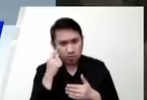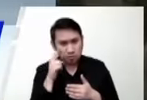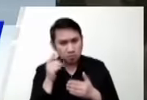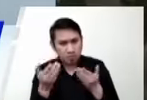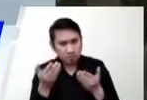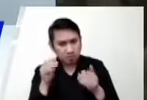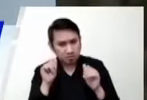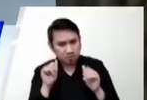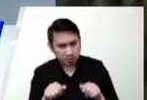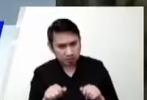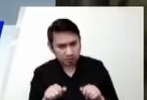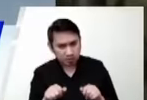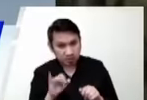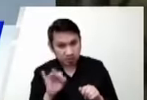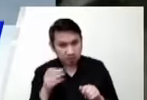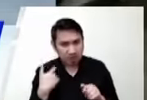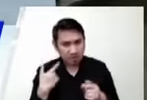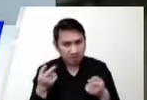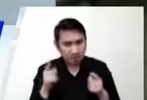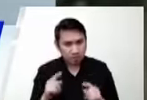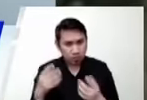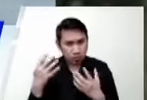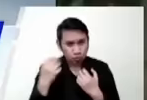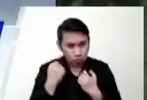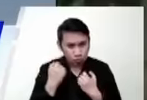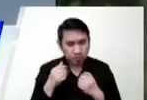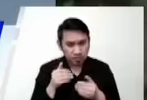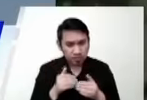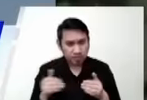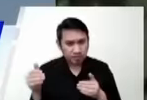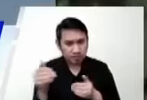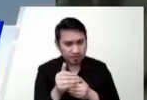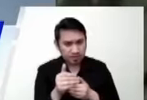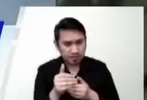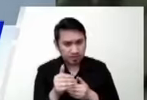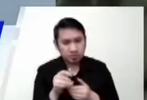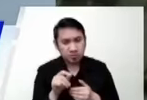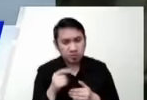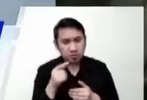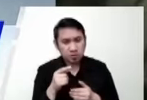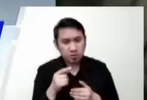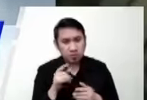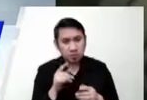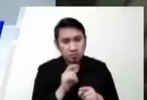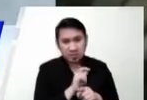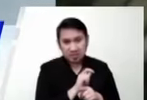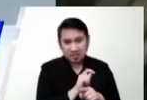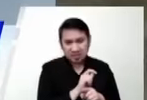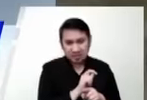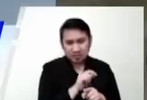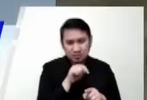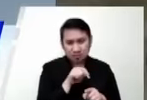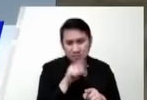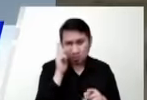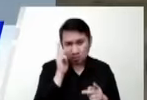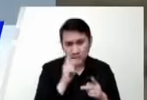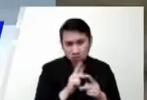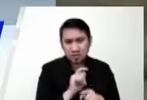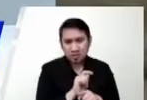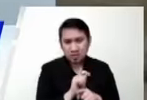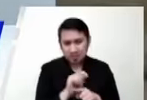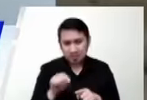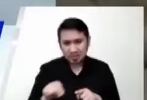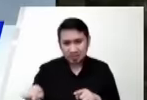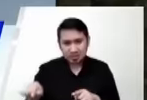sasakop sa ating bansa. Ito po ay ginagawa natin para ma-ensayo po ang mga units natin sa